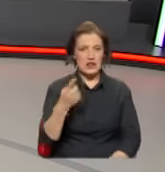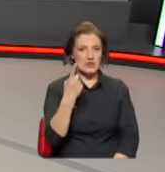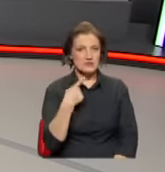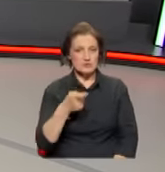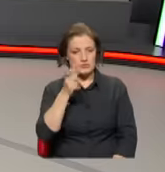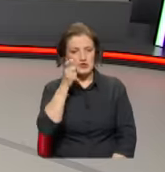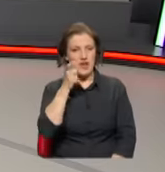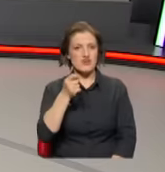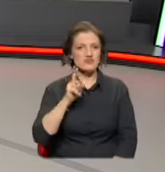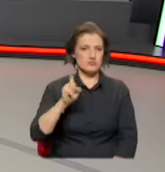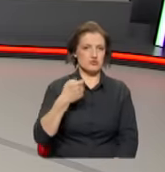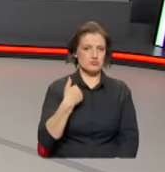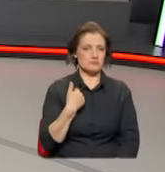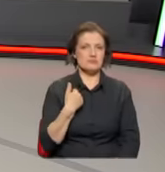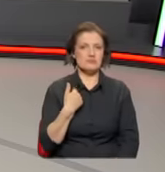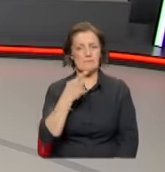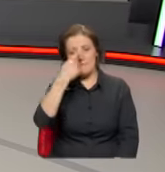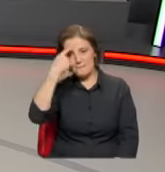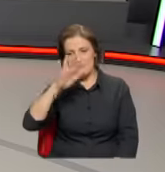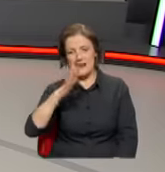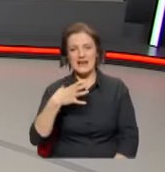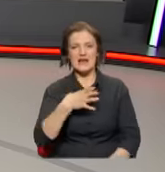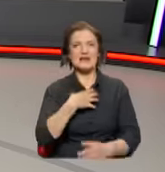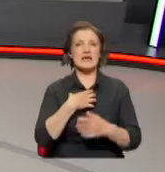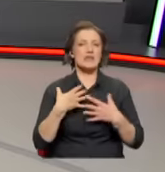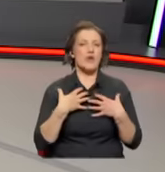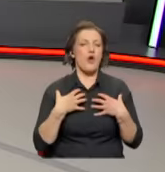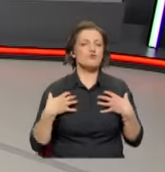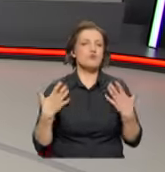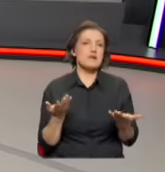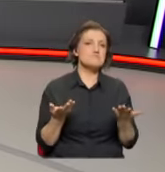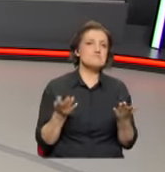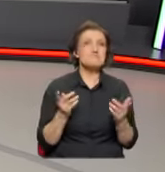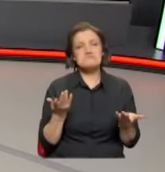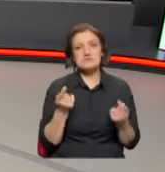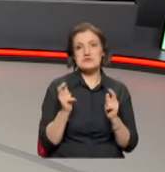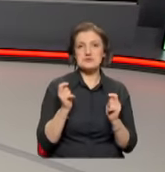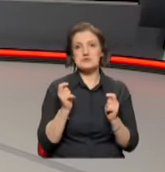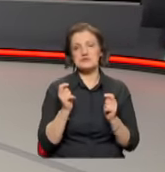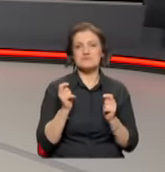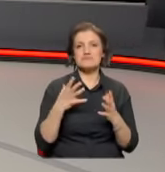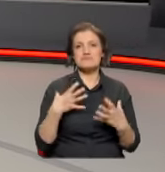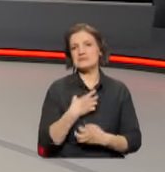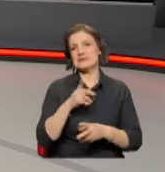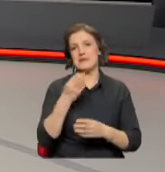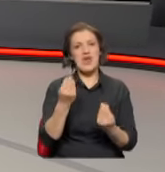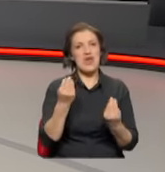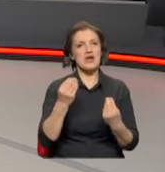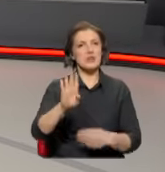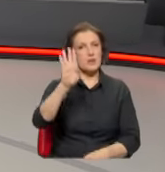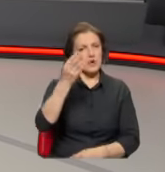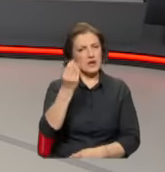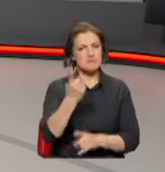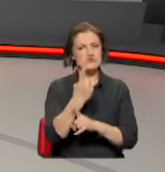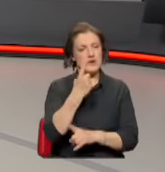buldum, dikkat çekici buldum. Belki de bir özgüven spazmı. Belki AK Parti'de. İyi ama demokrasi iyi bir